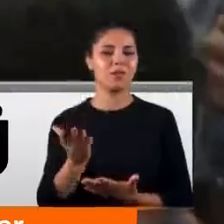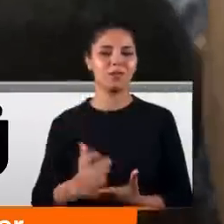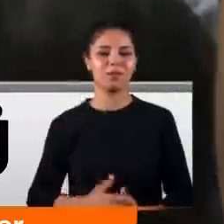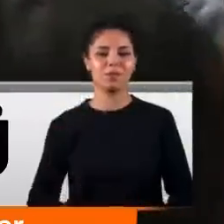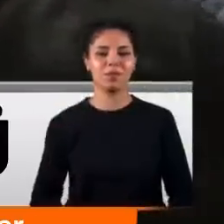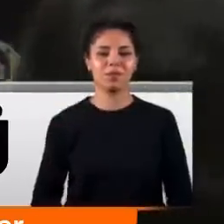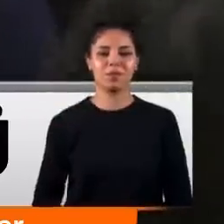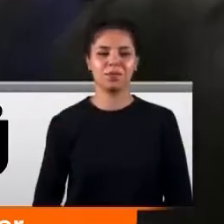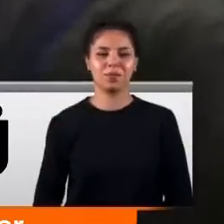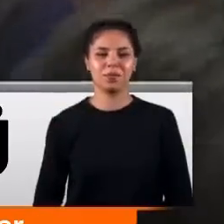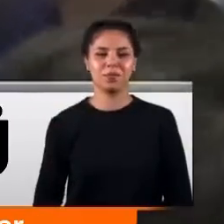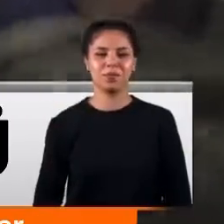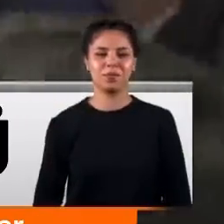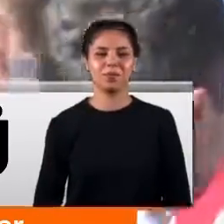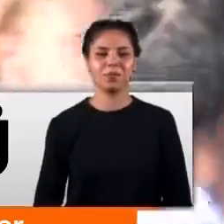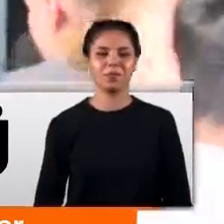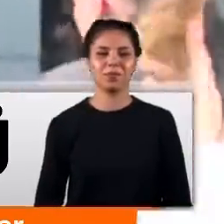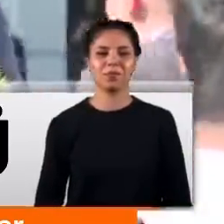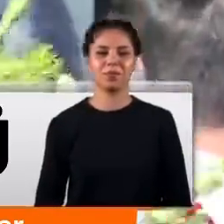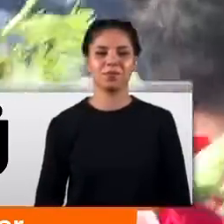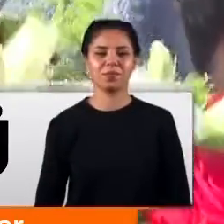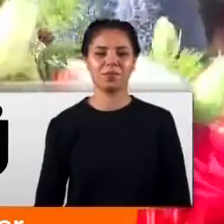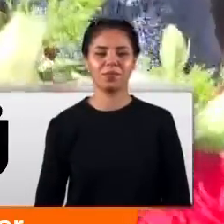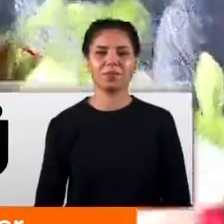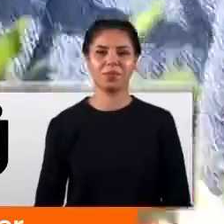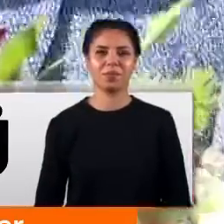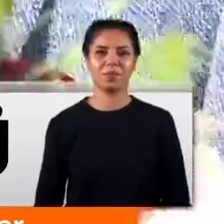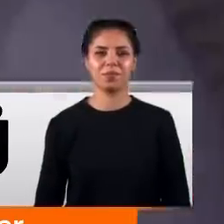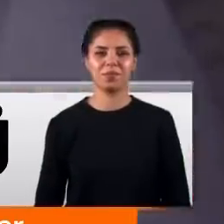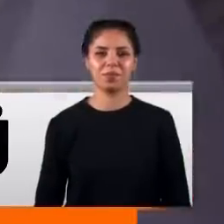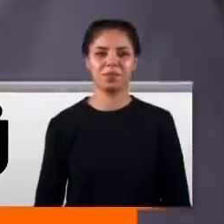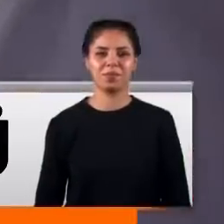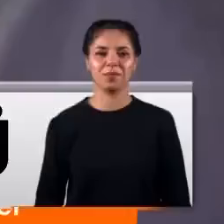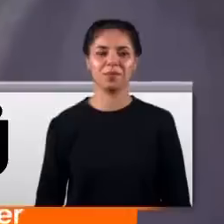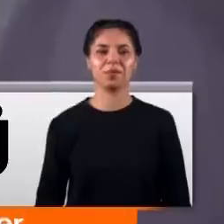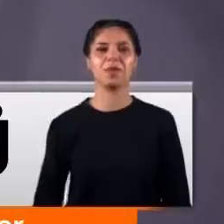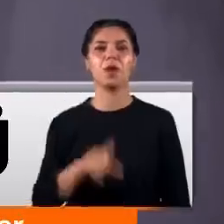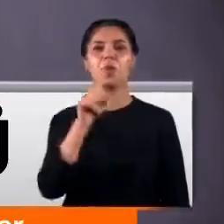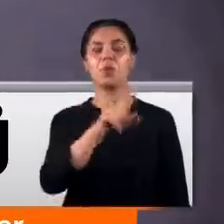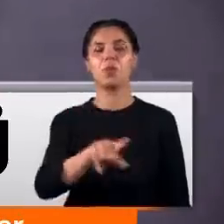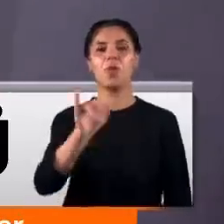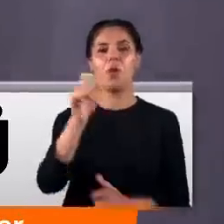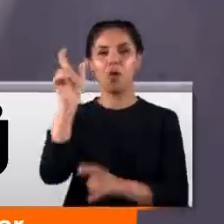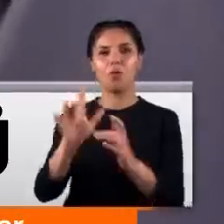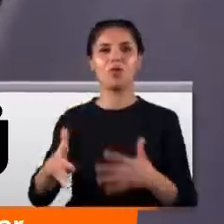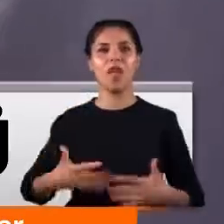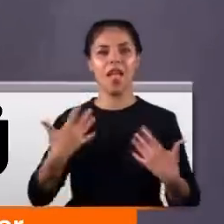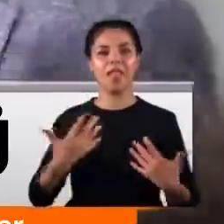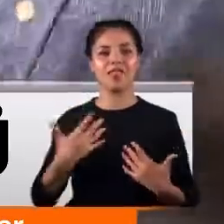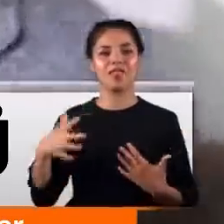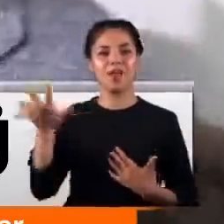için büyük bir zaferde bugün Sultanlar dünya sıralamasında 1 numara Kaptan ve oyuncuların heyecanı gözlerinden